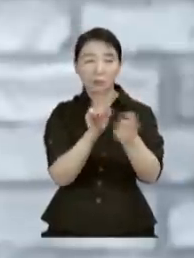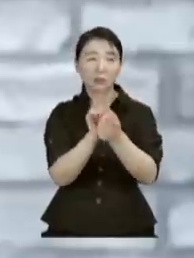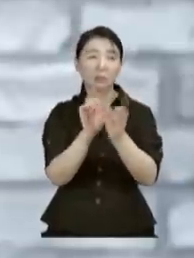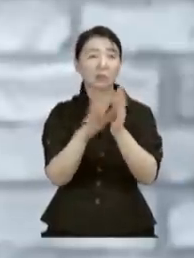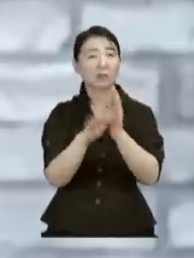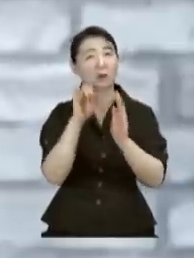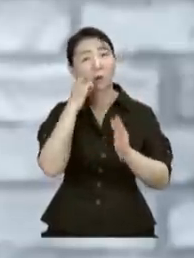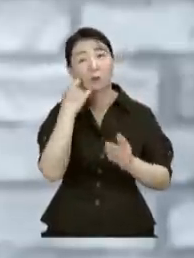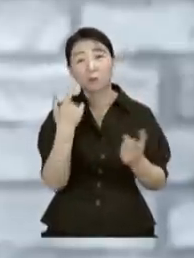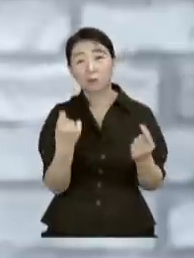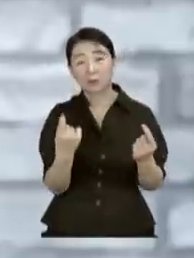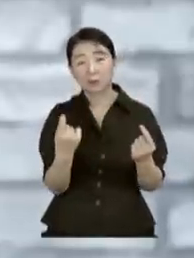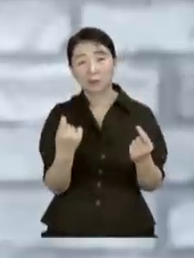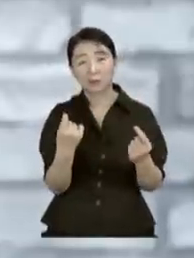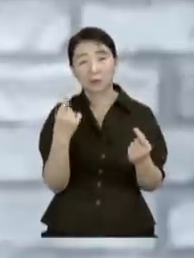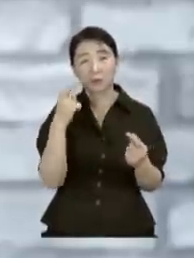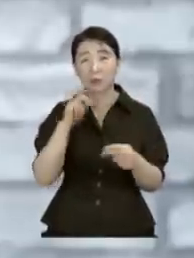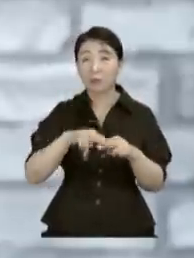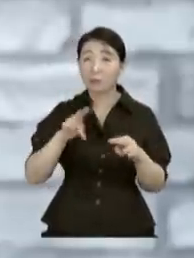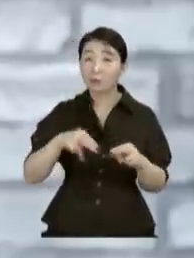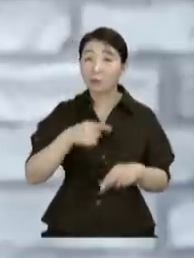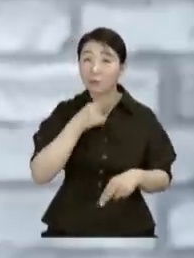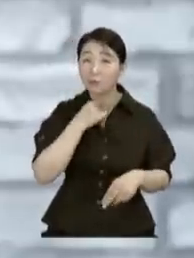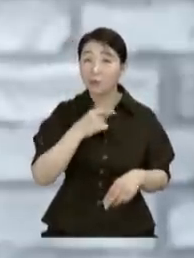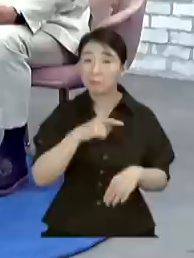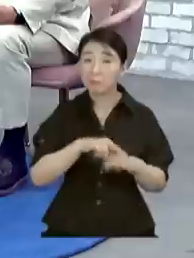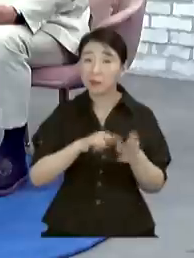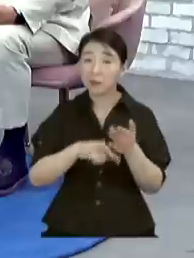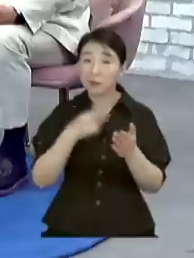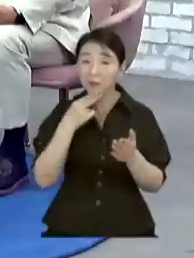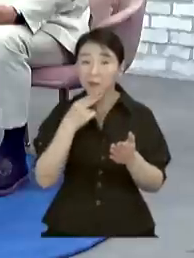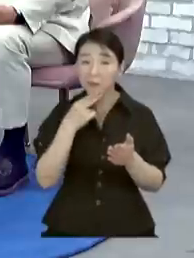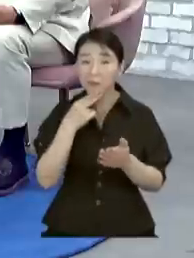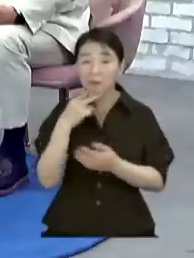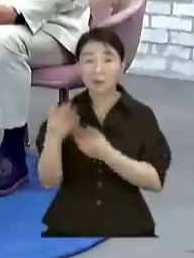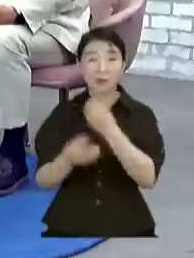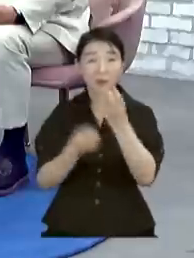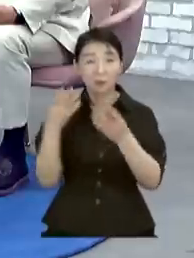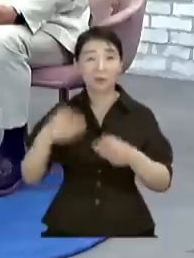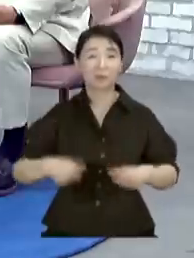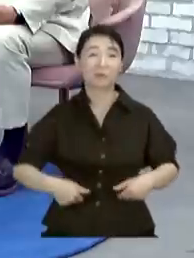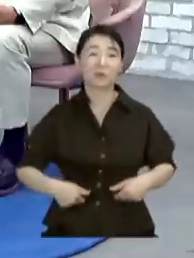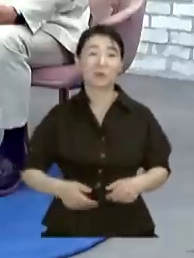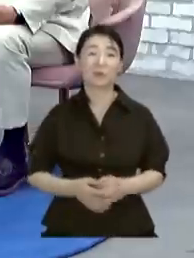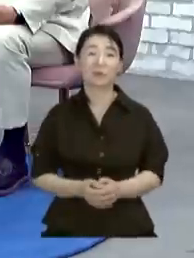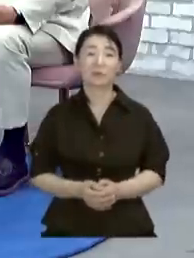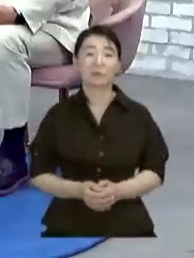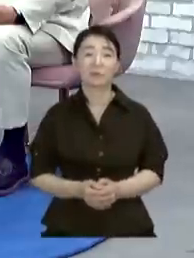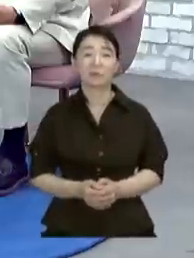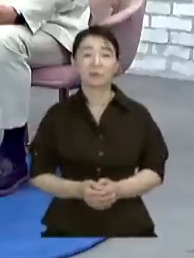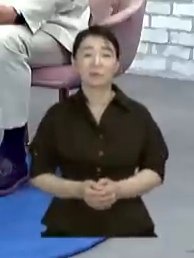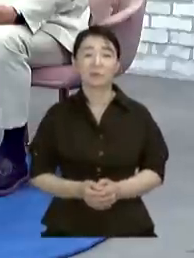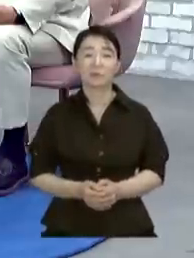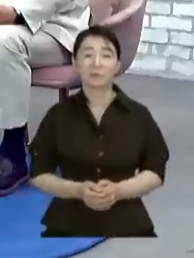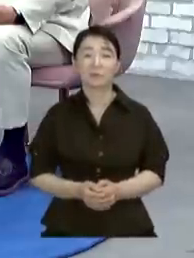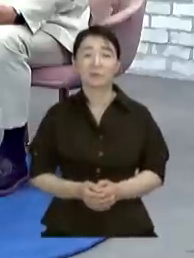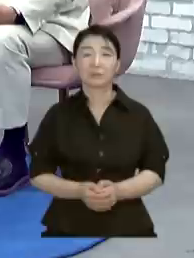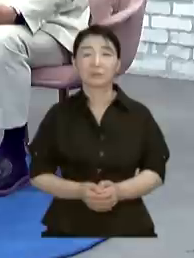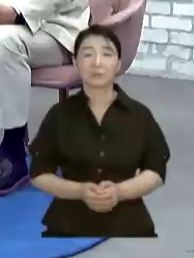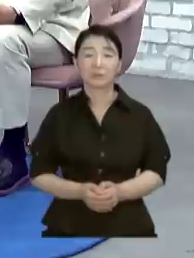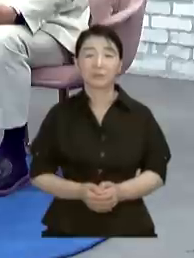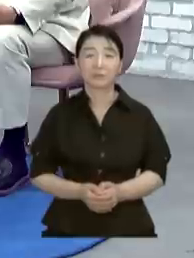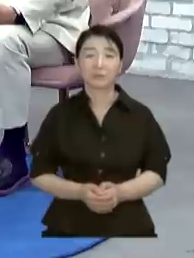생각이 저는 들거든요. 네. 그만두고 싶다 뭐 이런 적은 없으셨어요? 고백해야 될 또 네, 네, 하나의 네. 중간 얘기가 있는데 제가